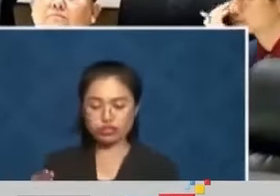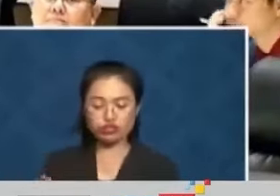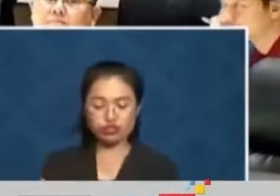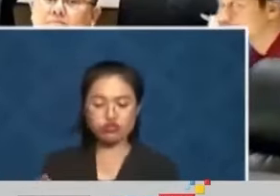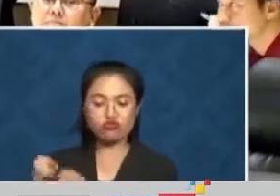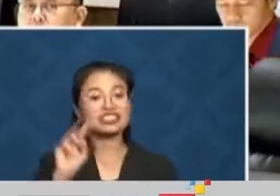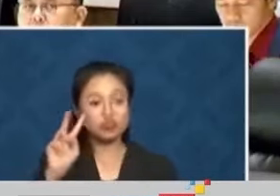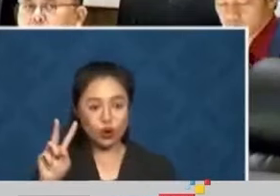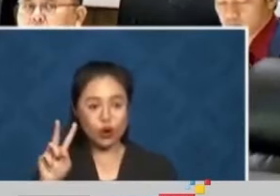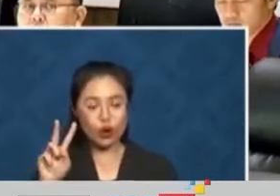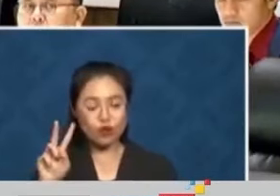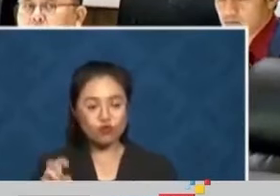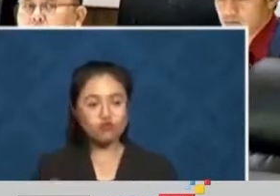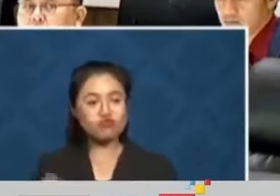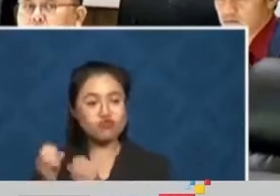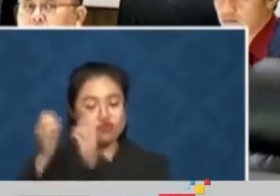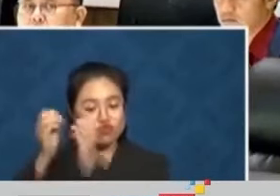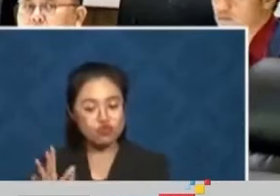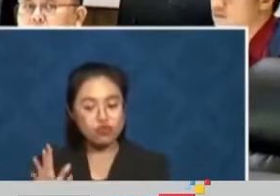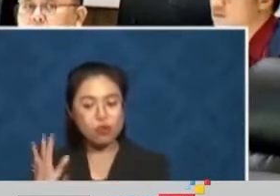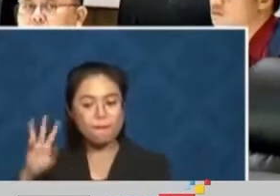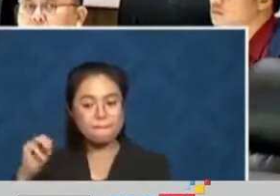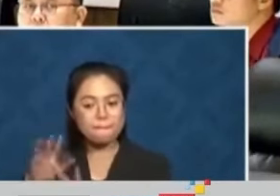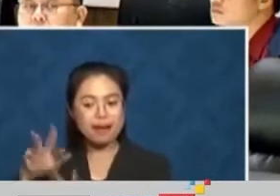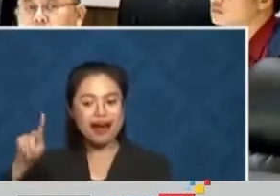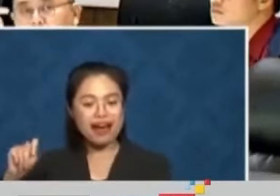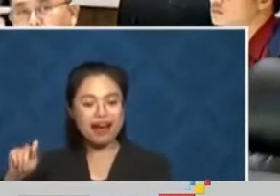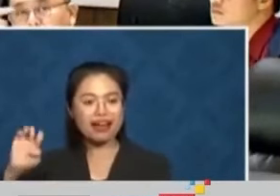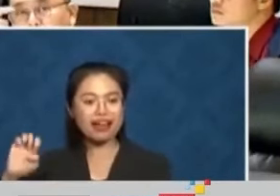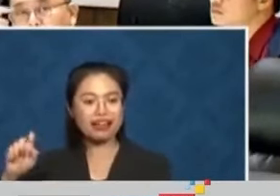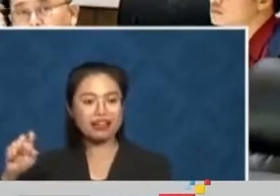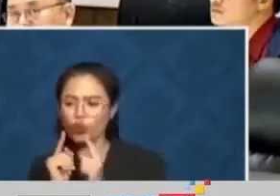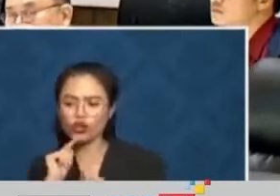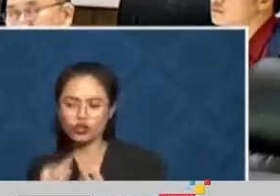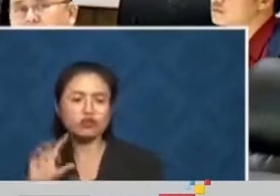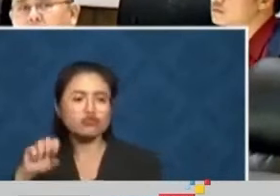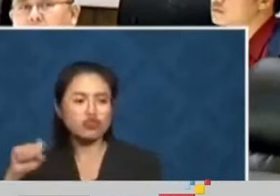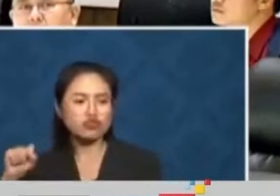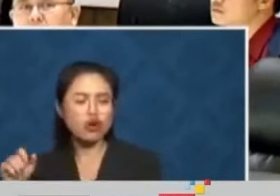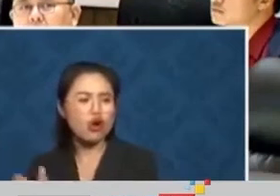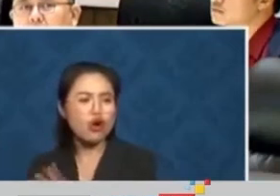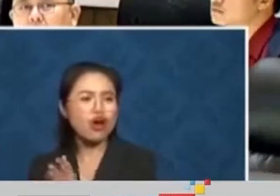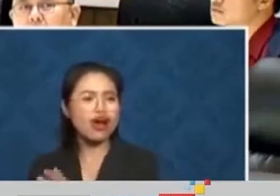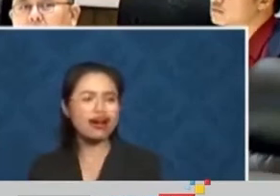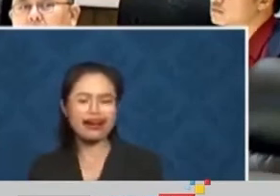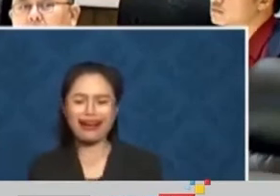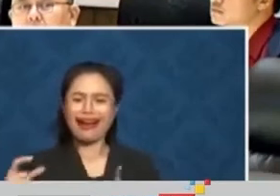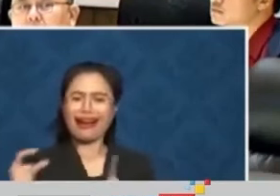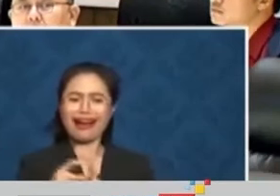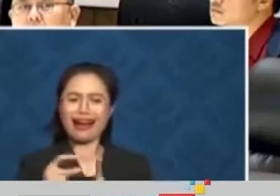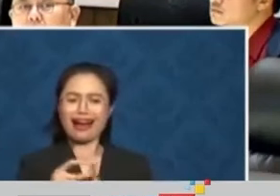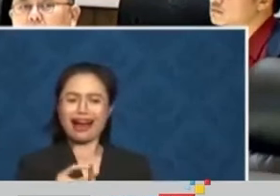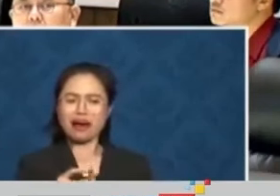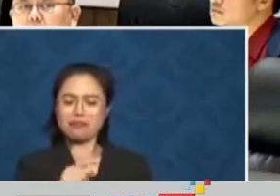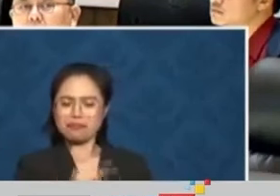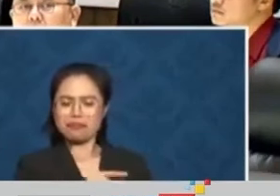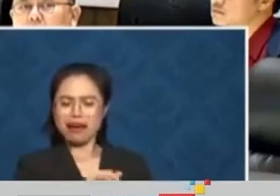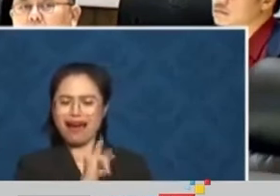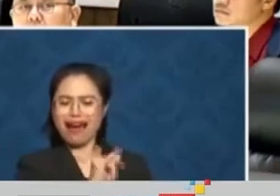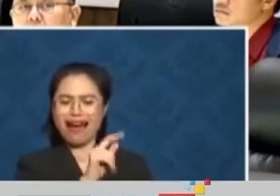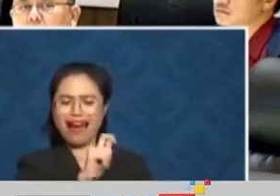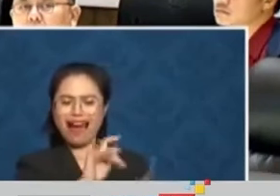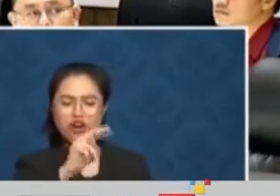สังพุ่มครูมานิตสังพุ่มเมื่อกี้ท่านพูดถึงสสหลายสมัยท่านใช้คำว่าไอ้หนูกับเพื่อนสสในห้องประชุ